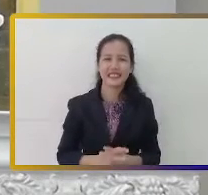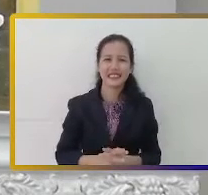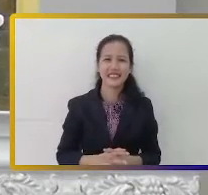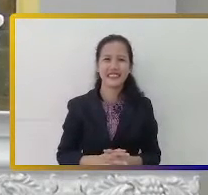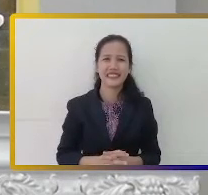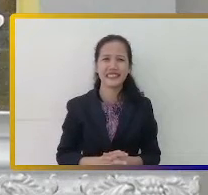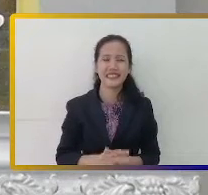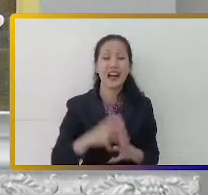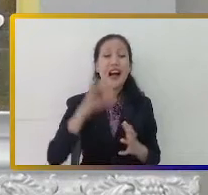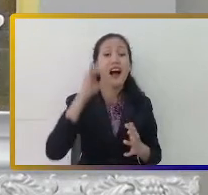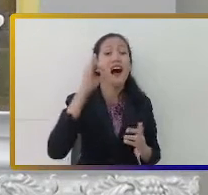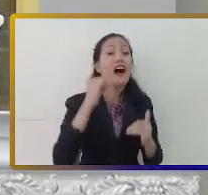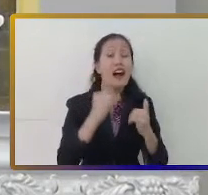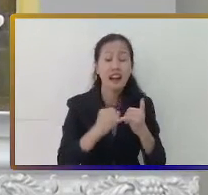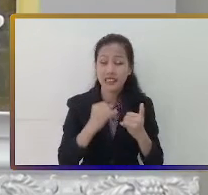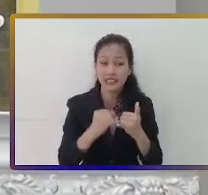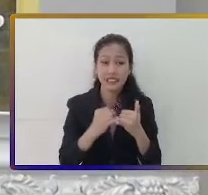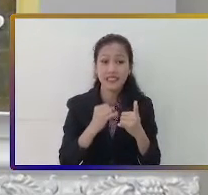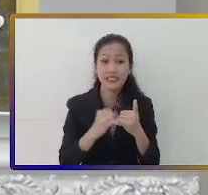Lastly,